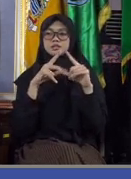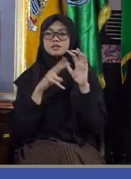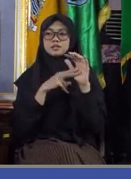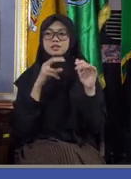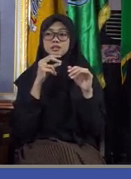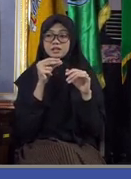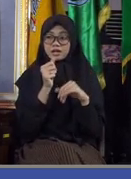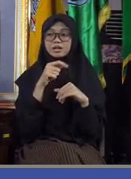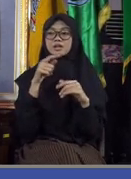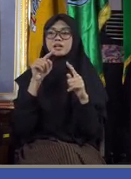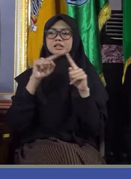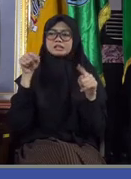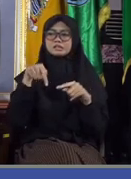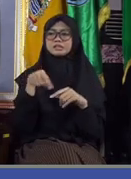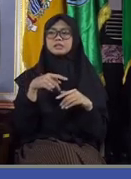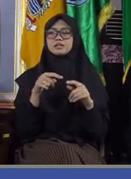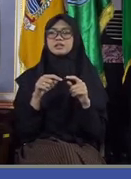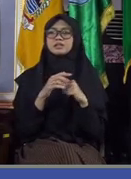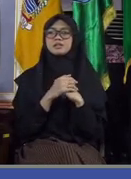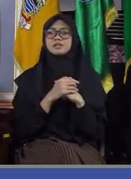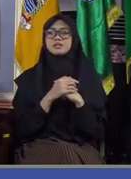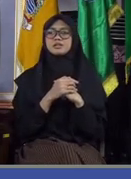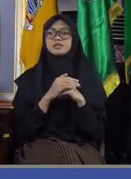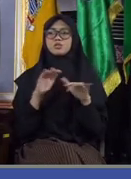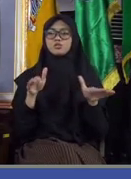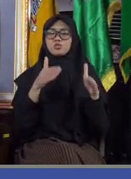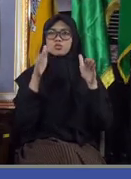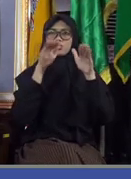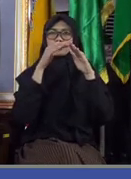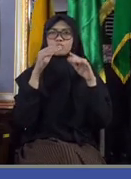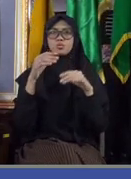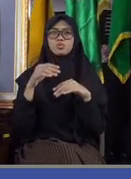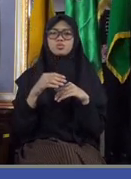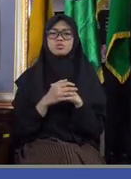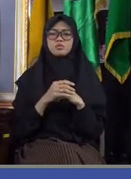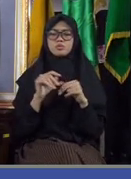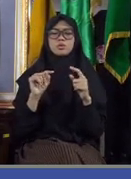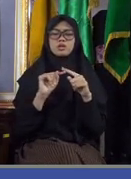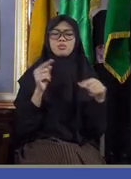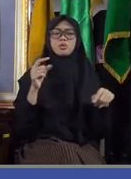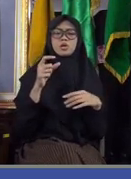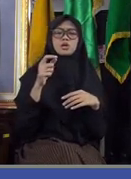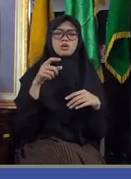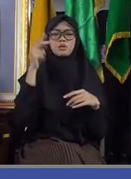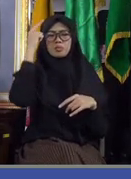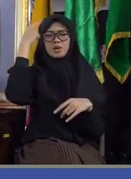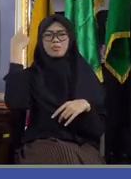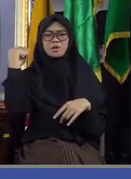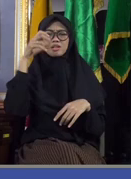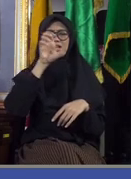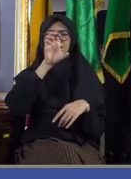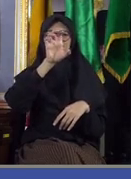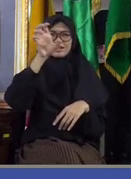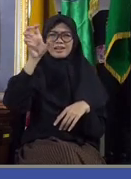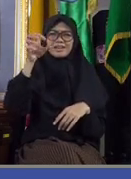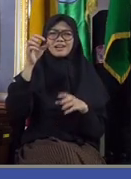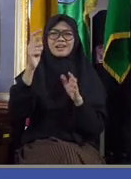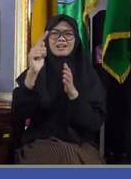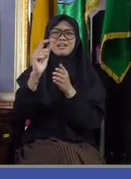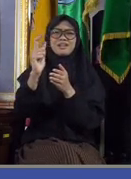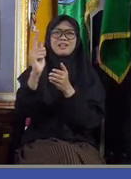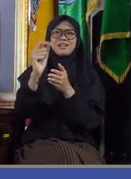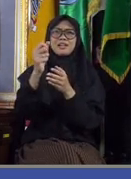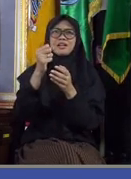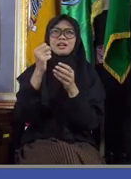tenang Ibu letak wangi Kenapa kok belum respon Hai karena beli itu Sibuk nggak ada wakilnya